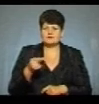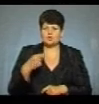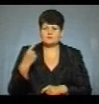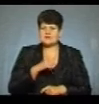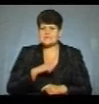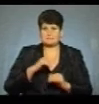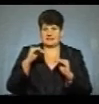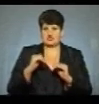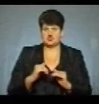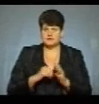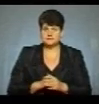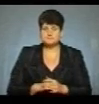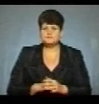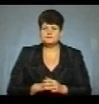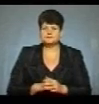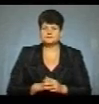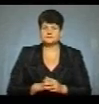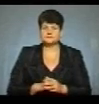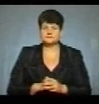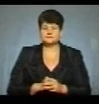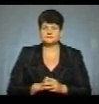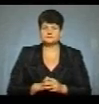він найнижчий.